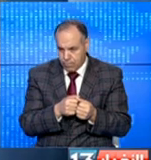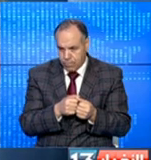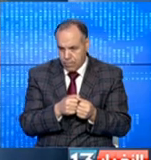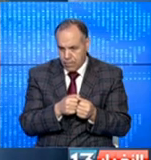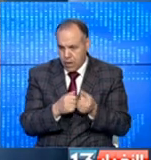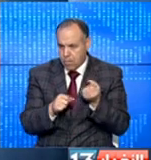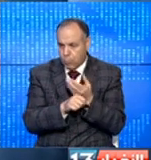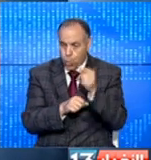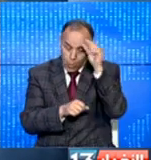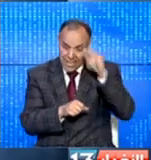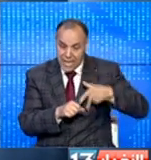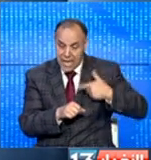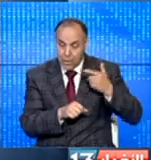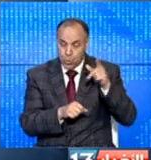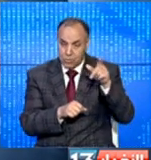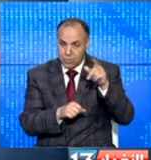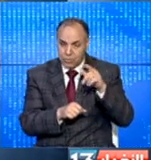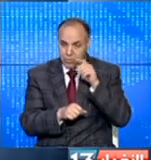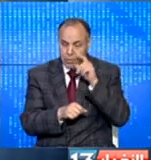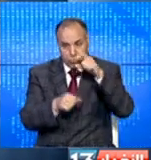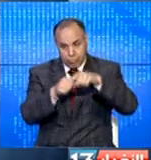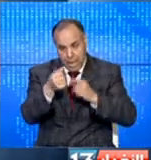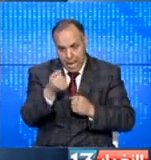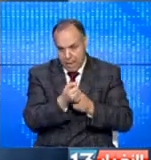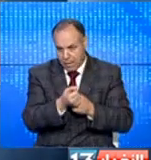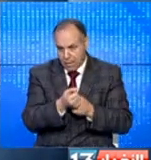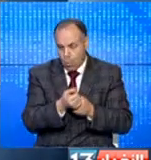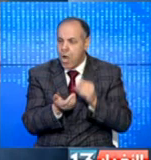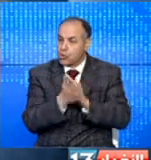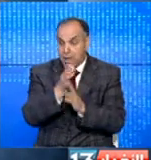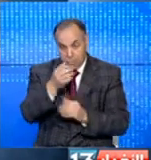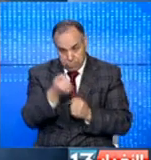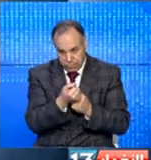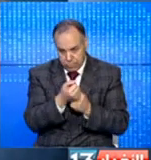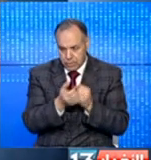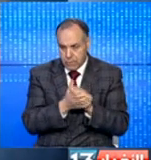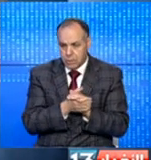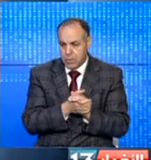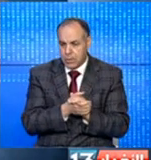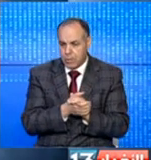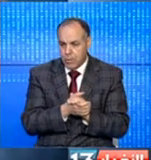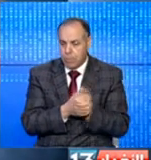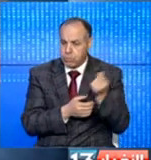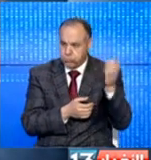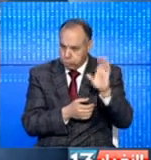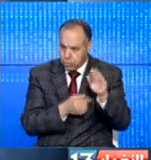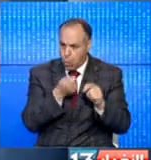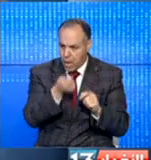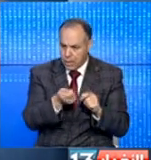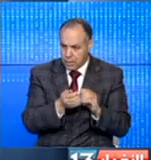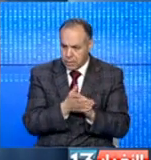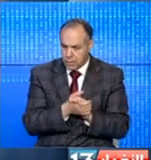نجد الجانب التونسي للمشاركه والمساهمه، نحن في النهايه مجتمع مدني وليس لنا ميزانيه،